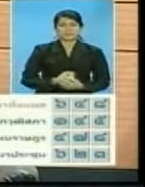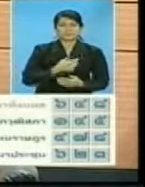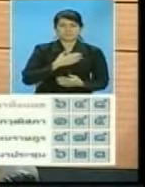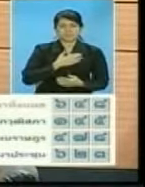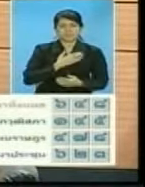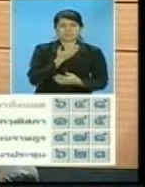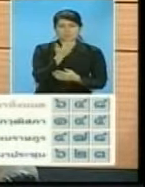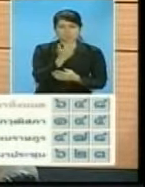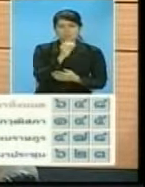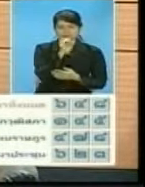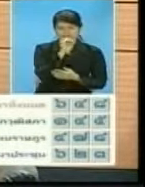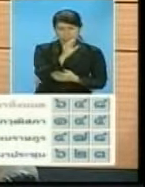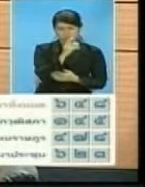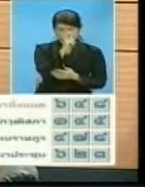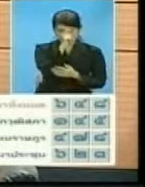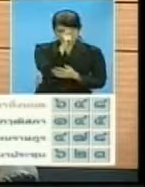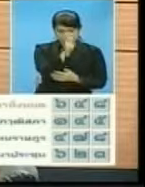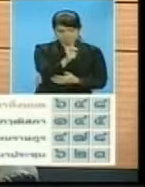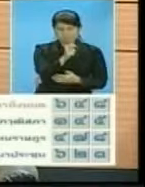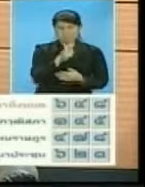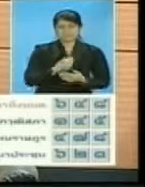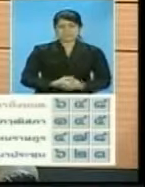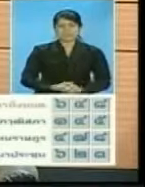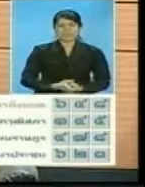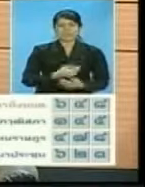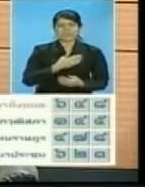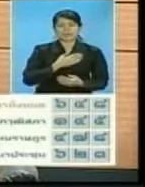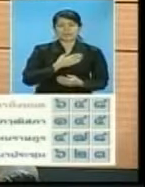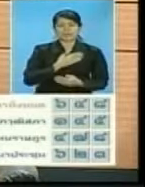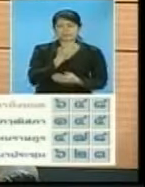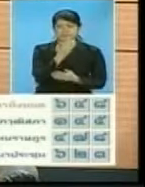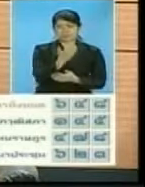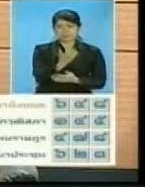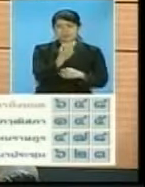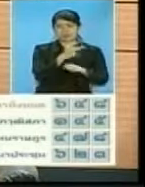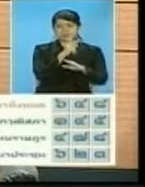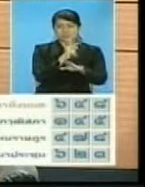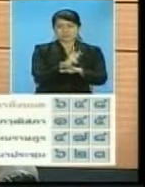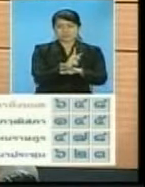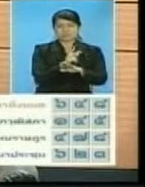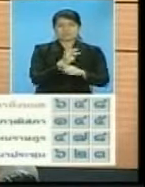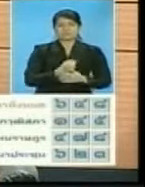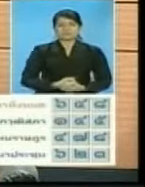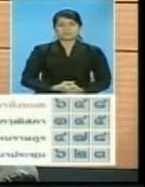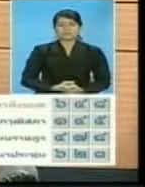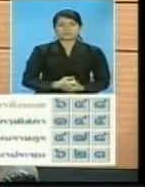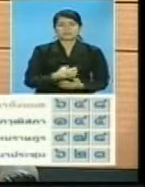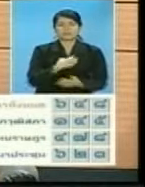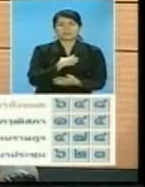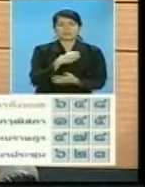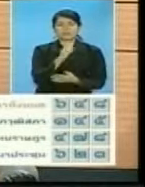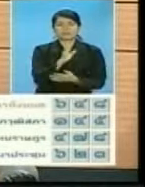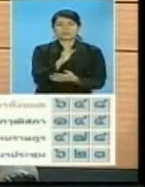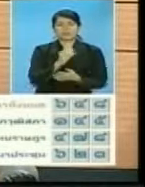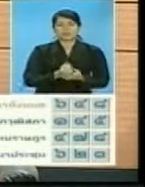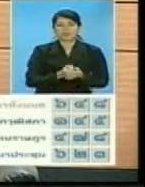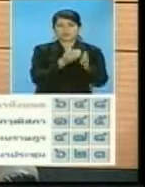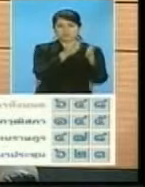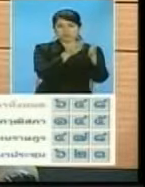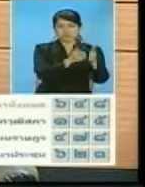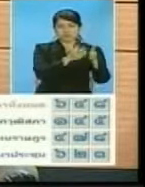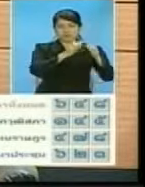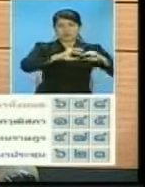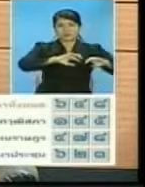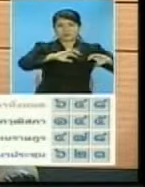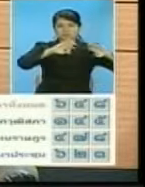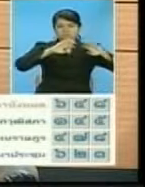มขอเรียนด้วยความเคารพครับขอได้โปรดนะครับท่านประธานครับอย่าได้คิดว่าฝ่ายรัฐบ